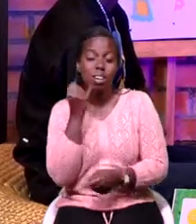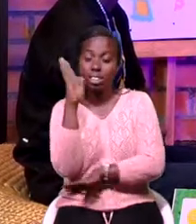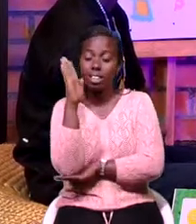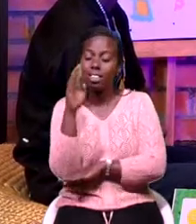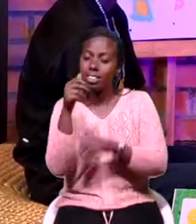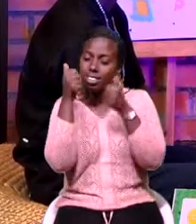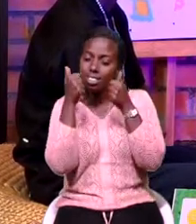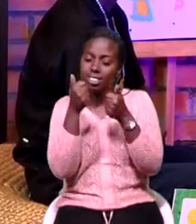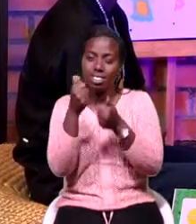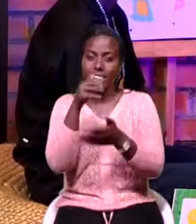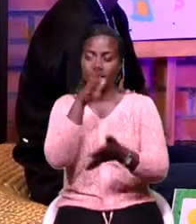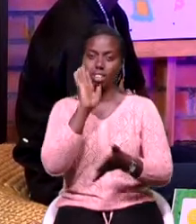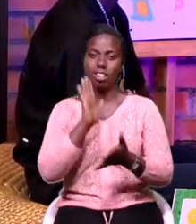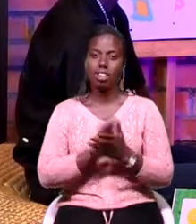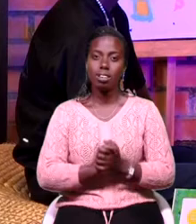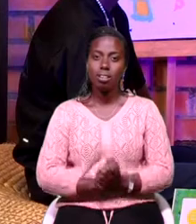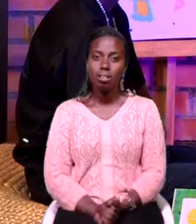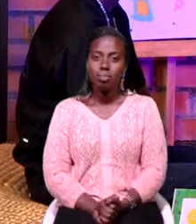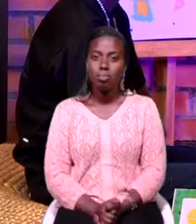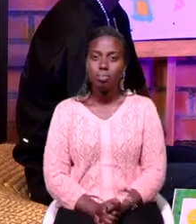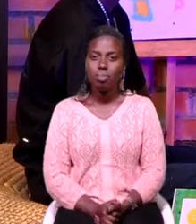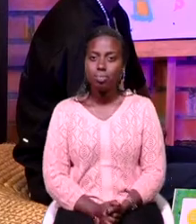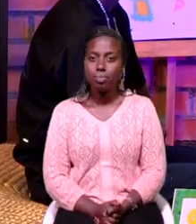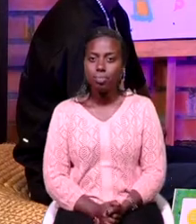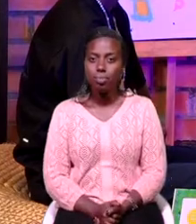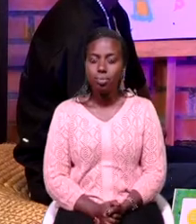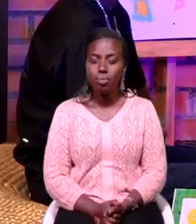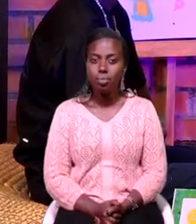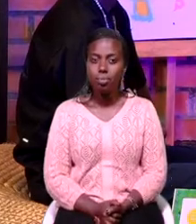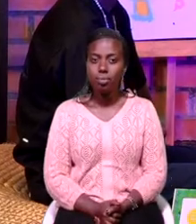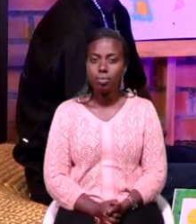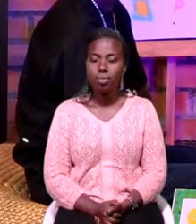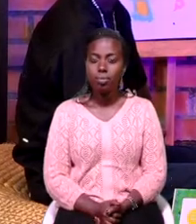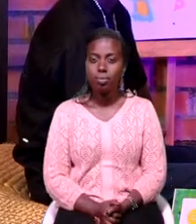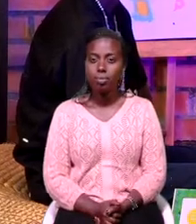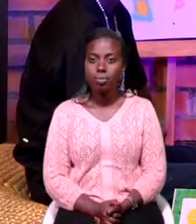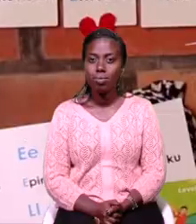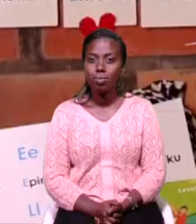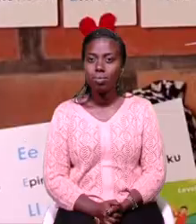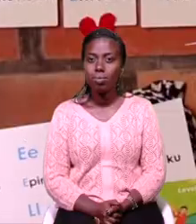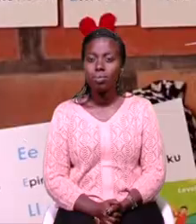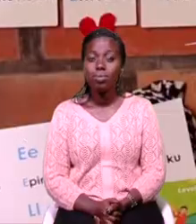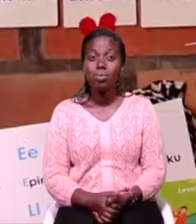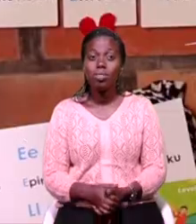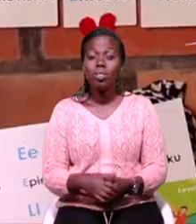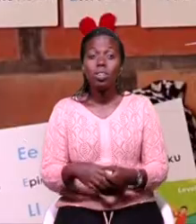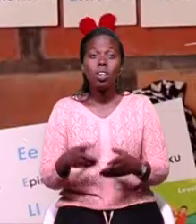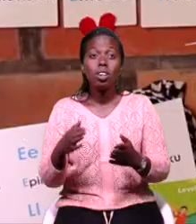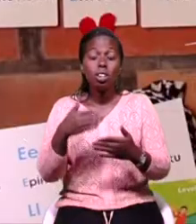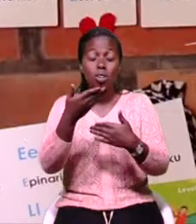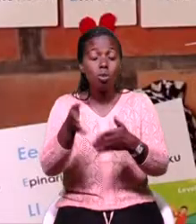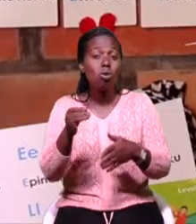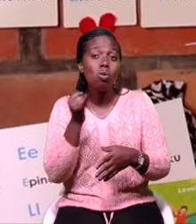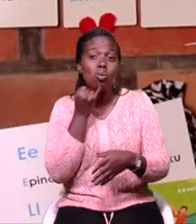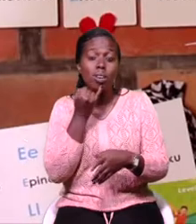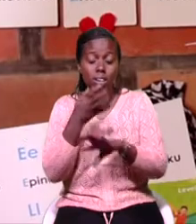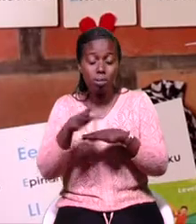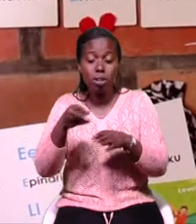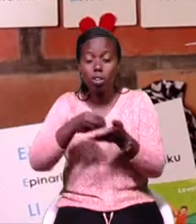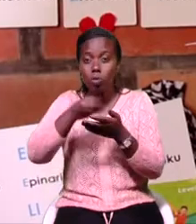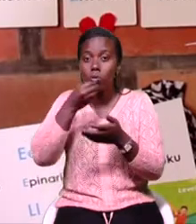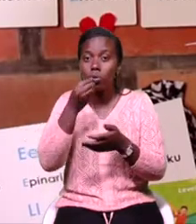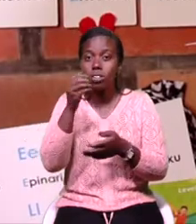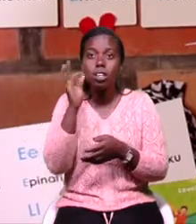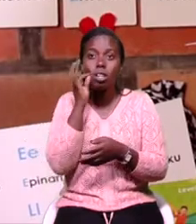cyiza cyane. Iyo umwana yamaraga kurya za mbuto nta